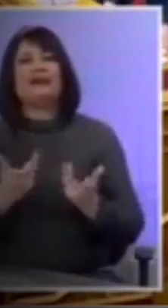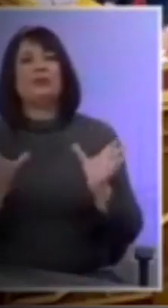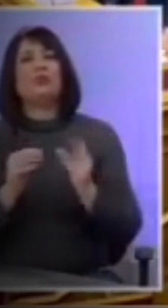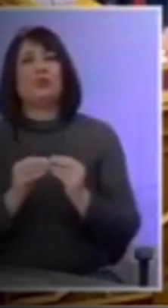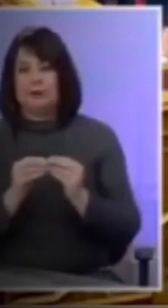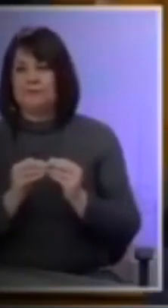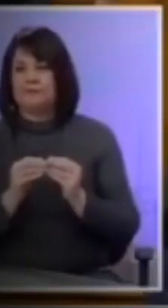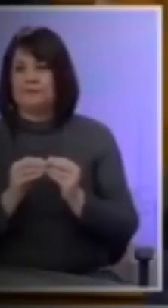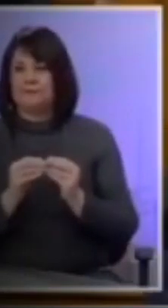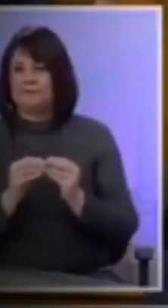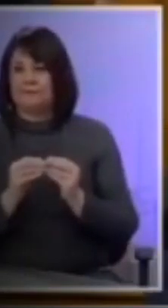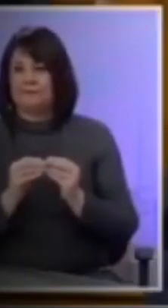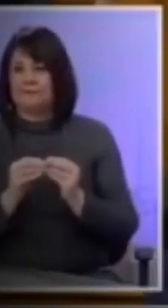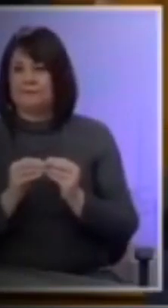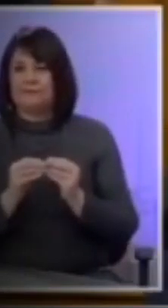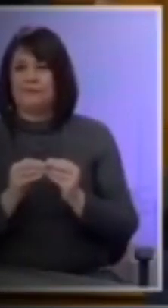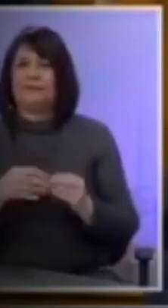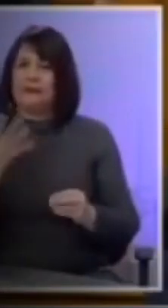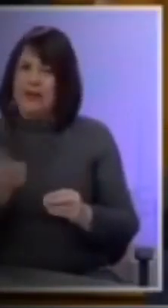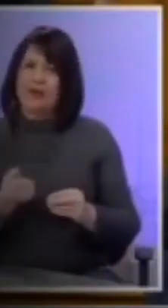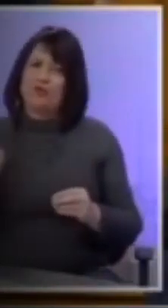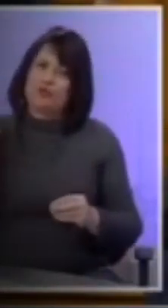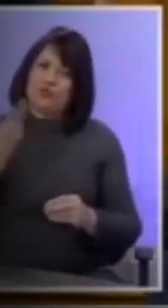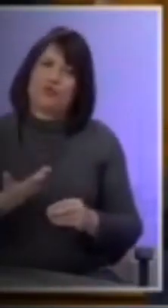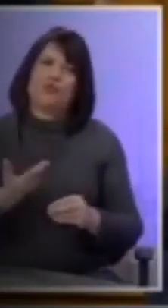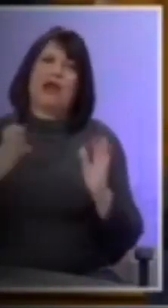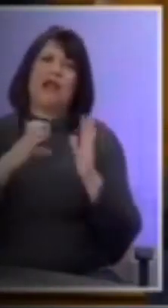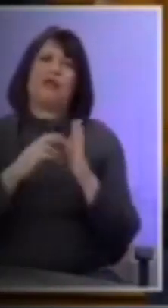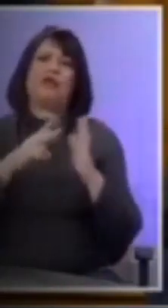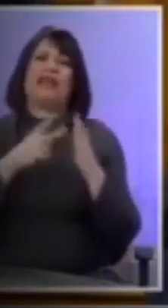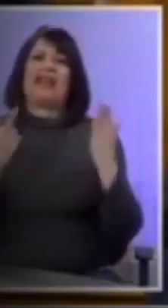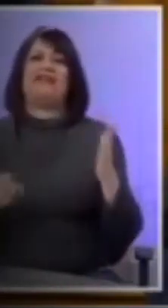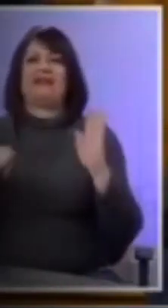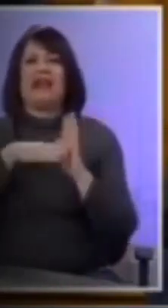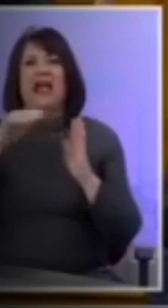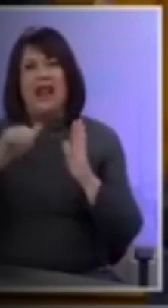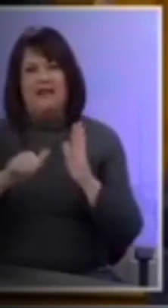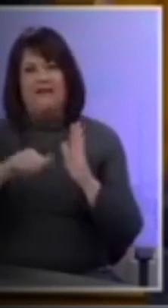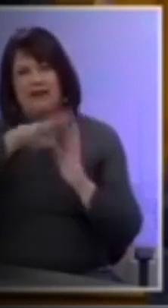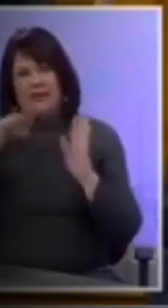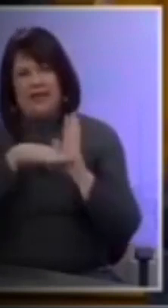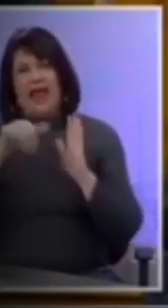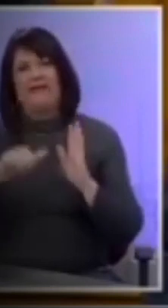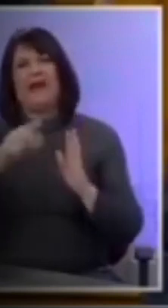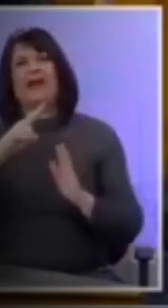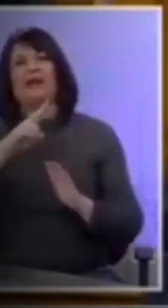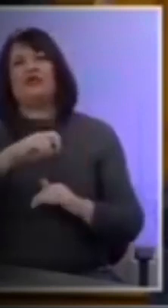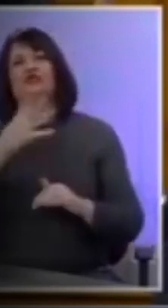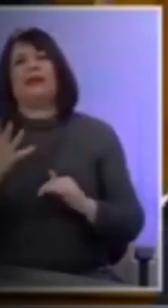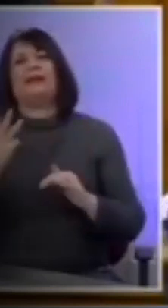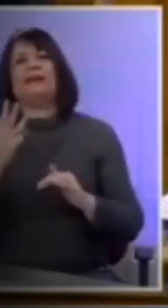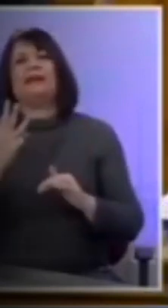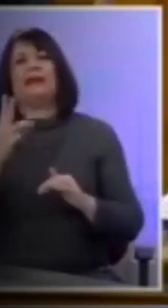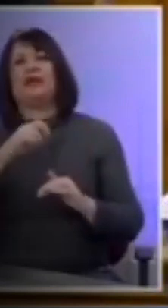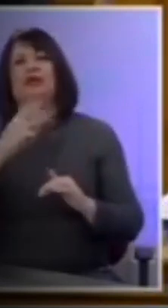αφορά τις ήδη υπάρχουσες διατάξεις του άρθρου 17α παράγραφος 8 εδάφιο α του νόμου 2523 του